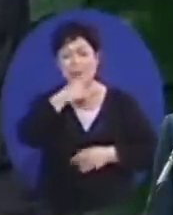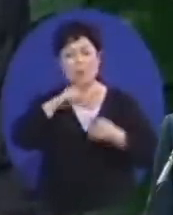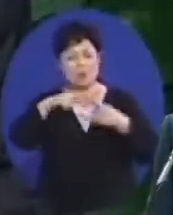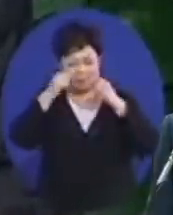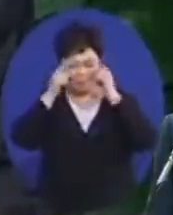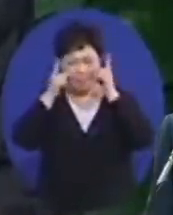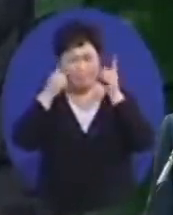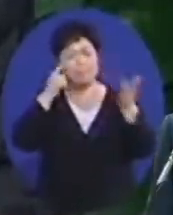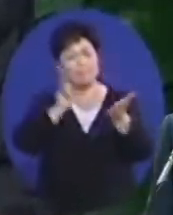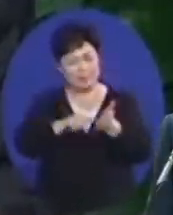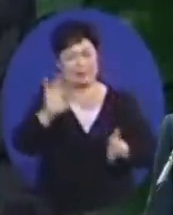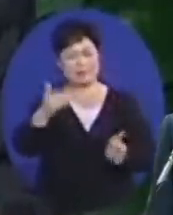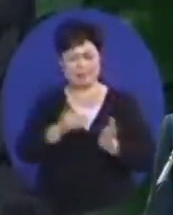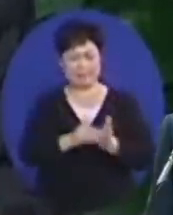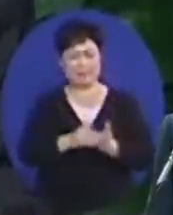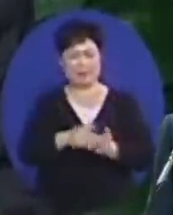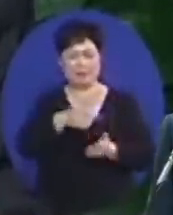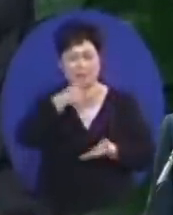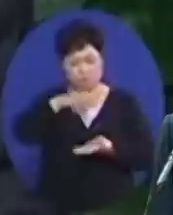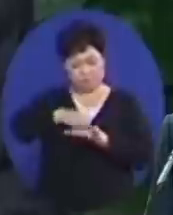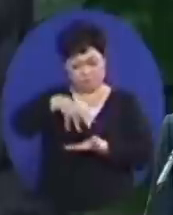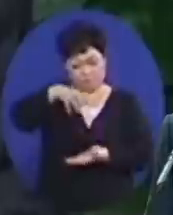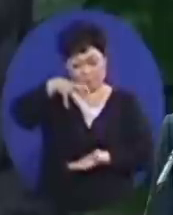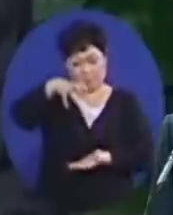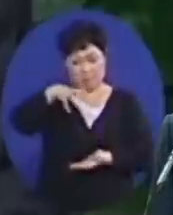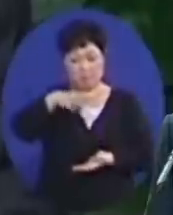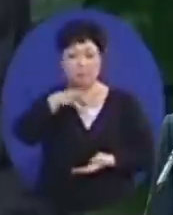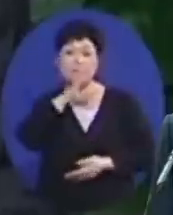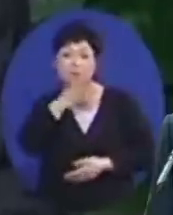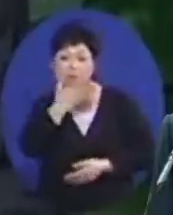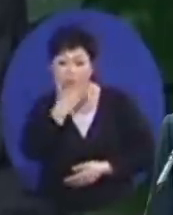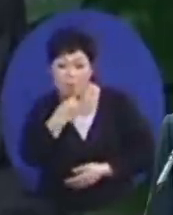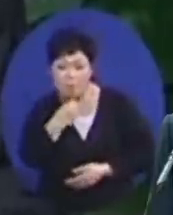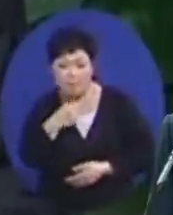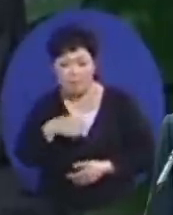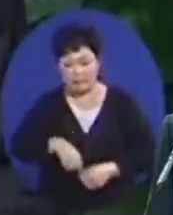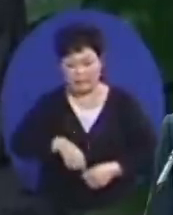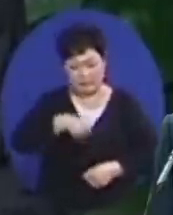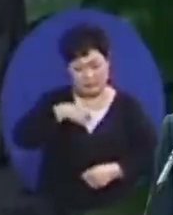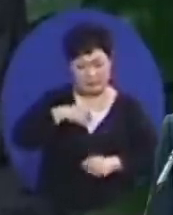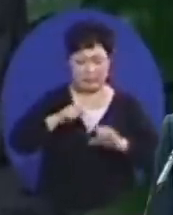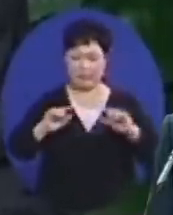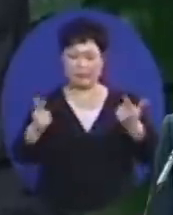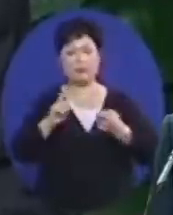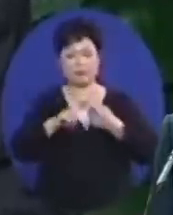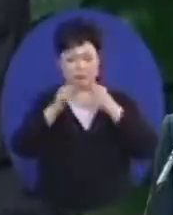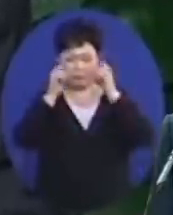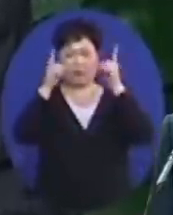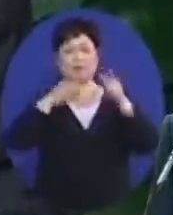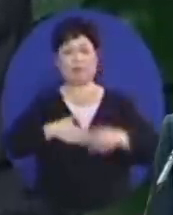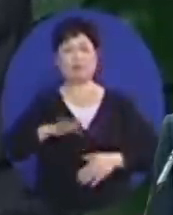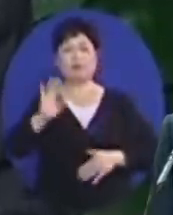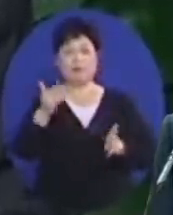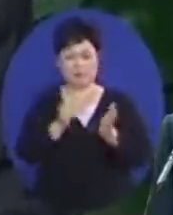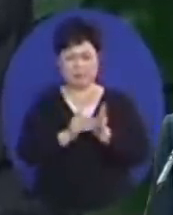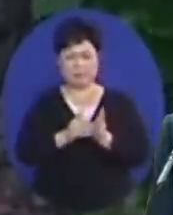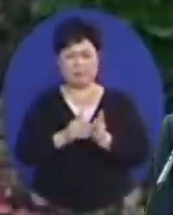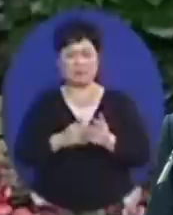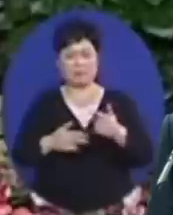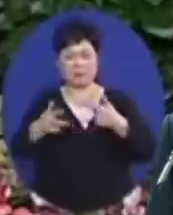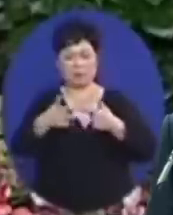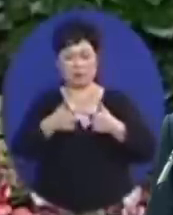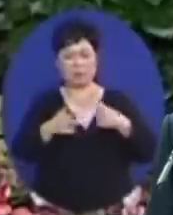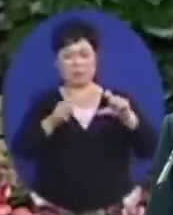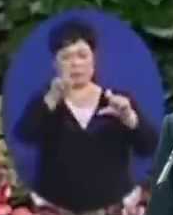것입니다. 물거품이 그를 행복하고 진실하게 만드는 것이 아니라는 것을 깨닫게 되는 것입니다. 누가복음